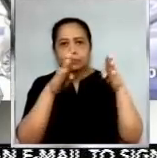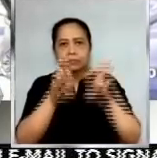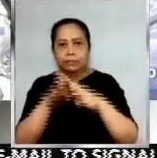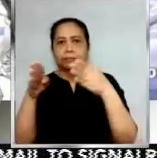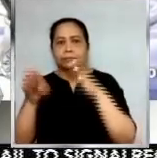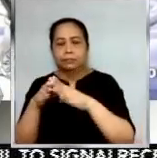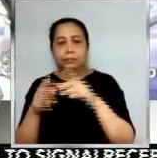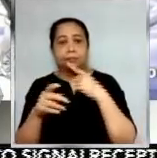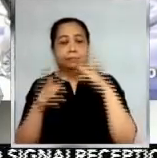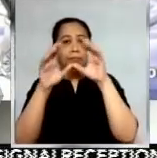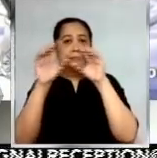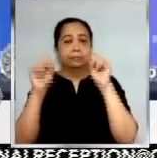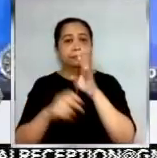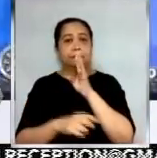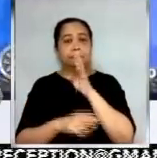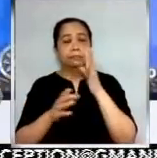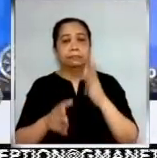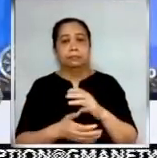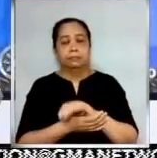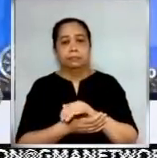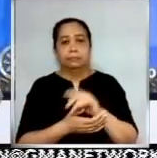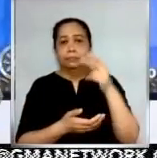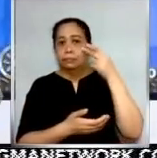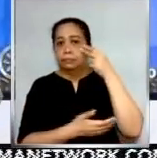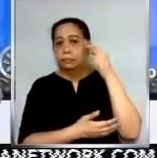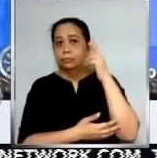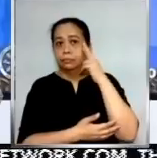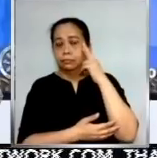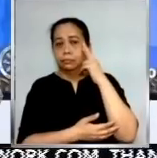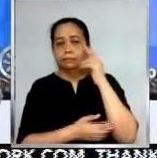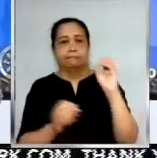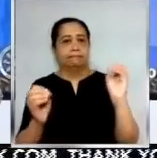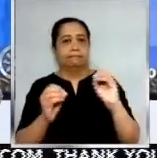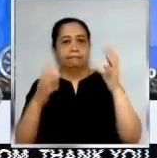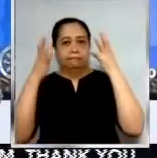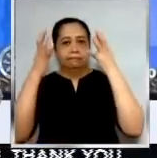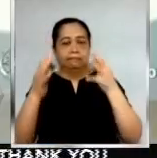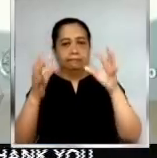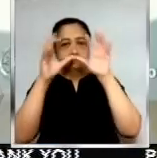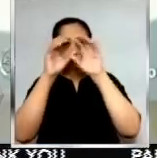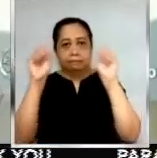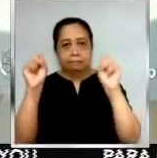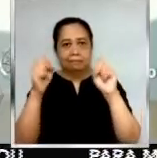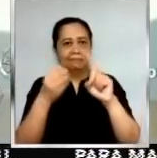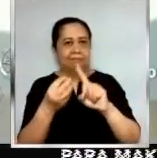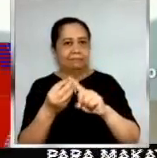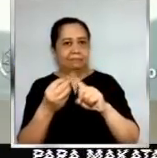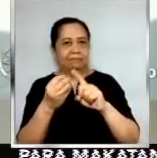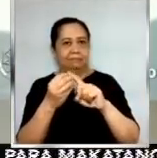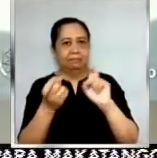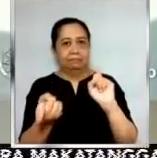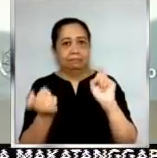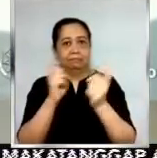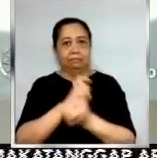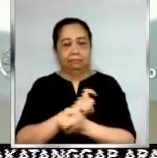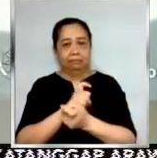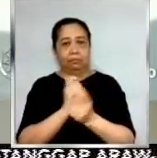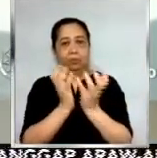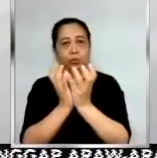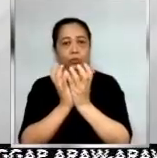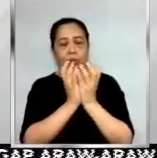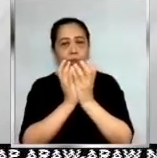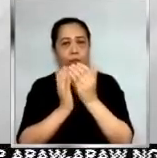Presidential Spokesperson Secretary Harry Roque, wala pang desisyon ng Pangulo kaugnay sa pagpapalit ng community quarantine